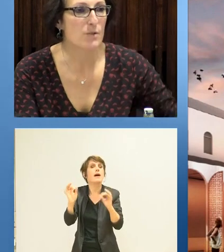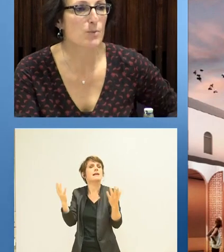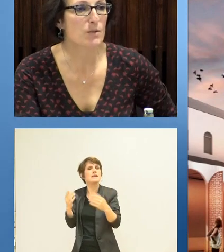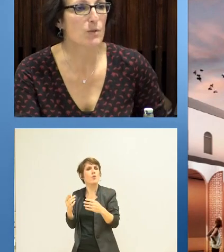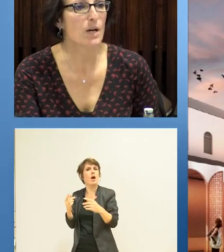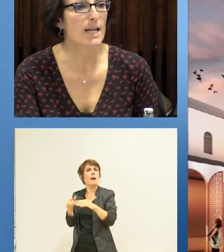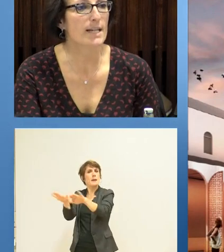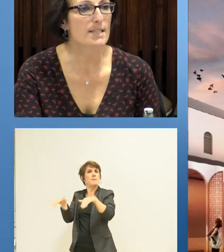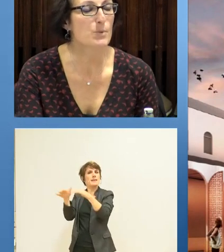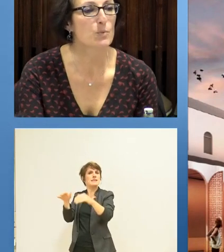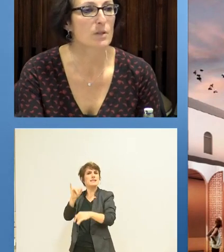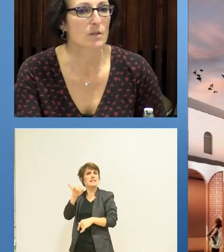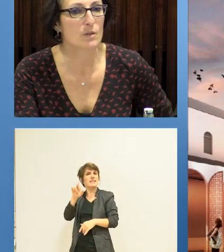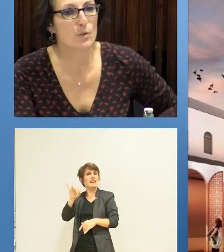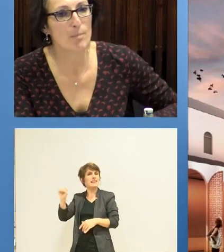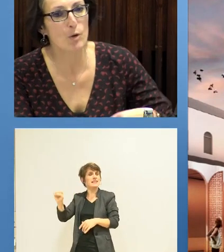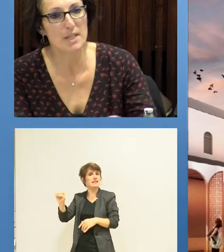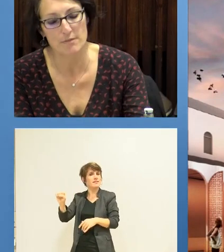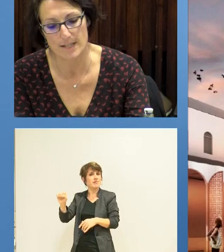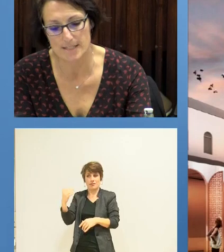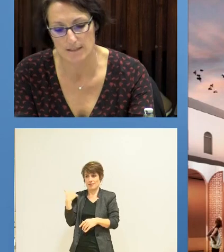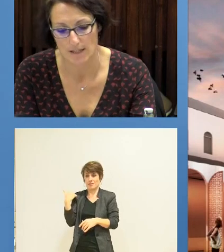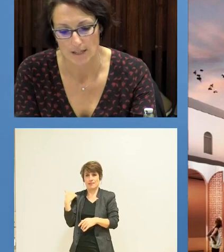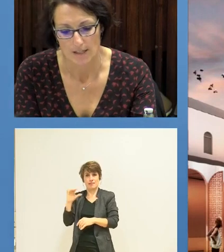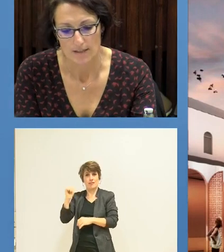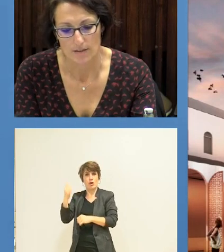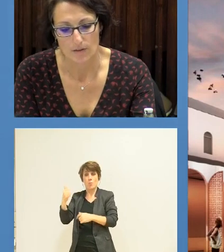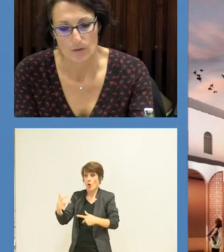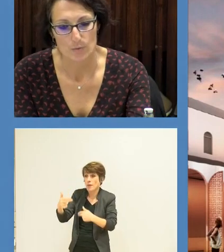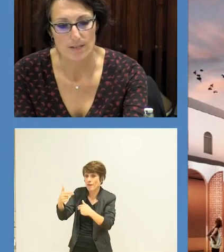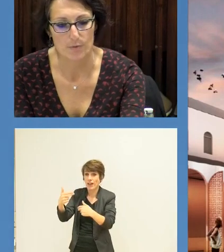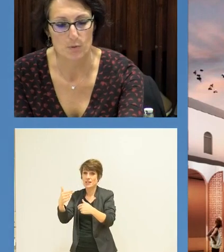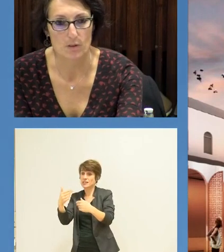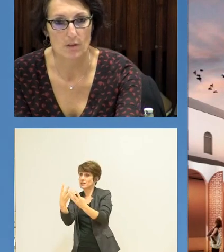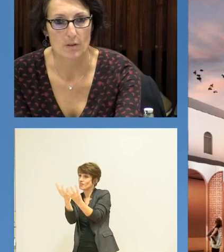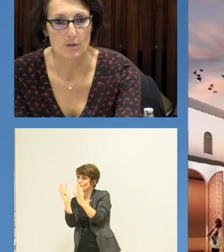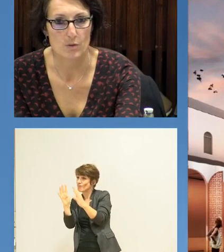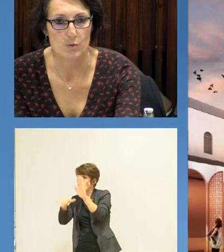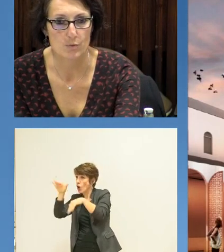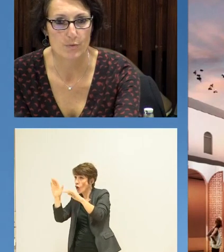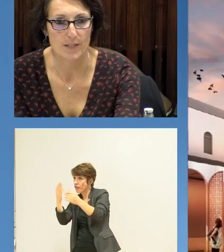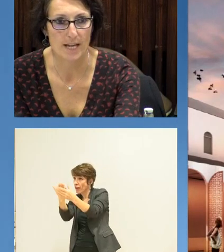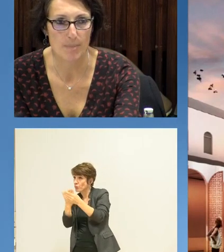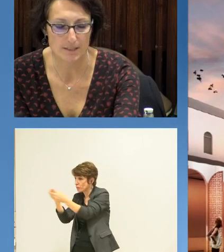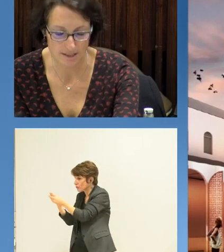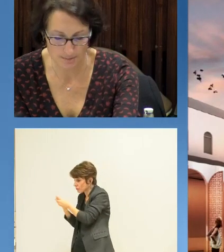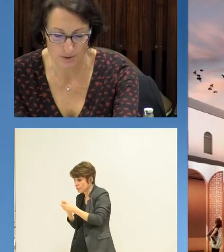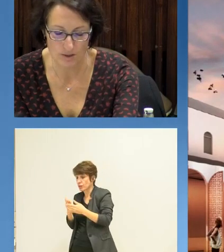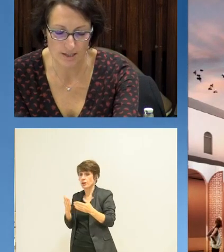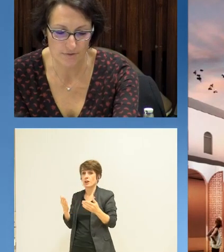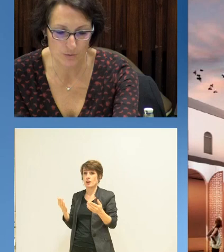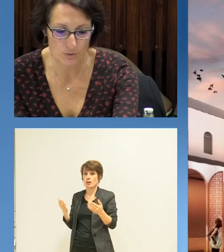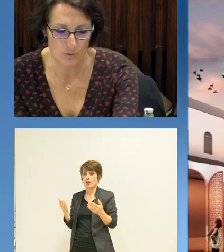suite à la réception de la première phase nous avions ces apparts